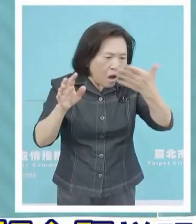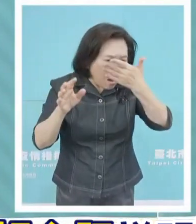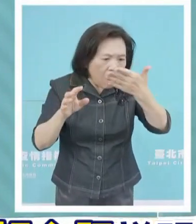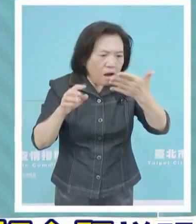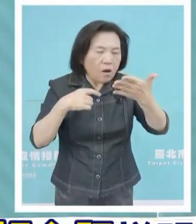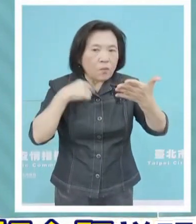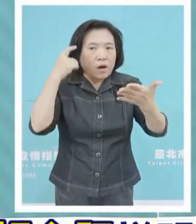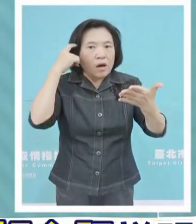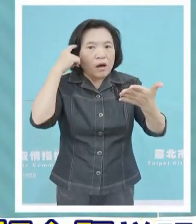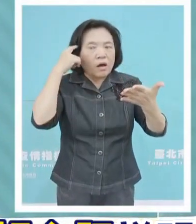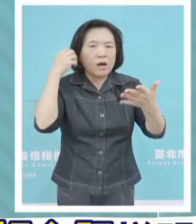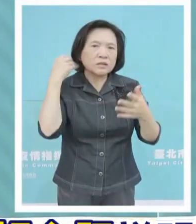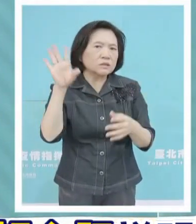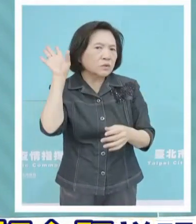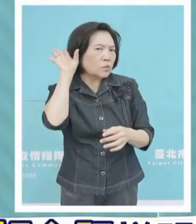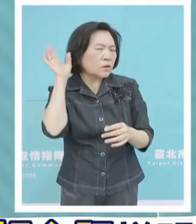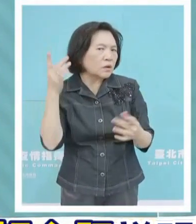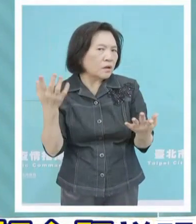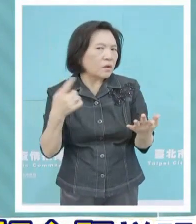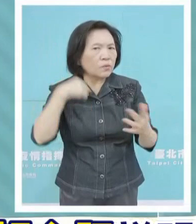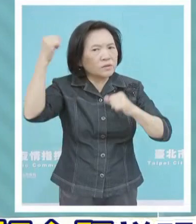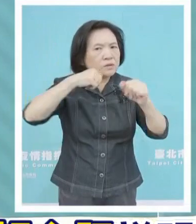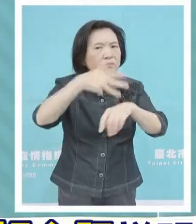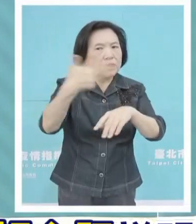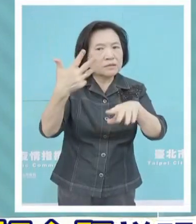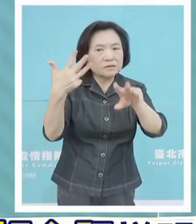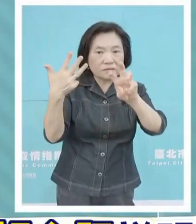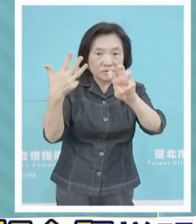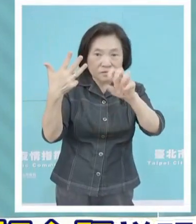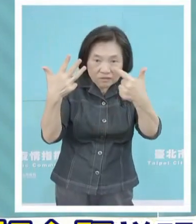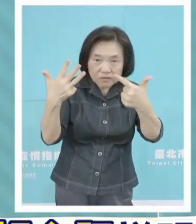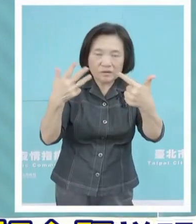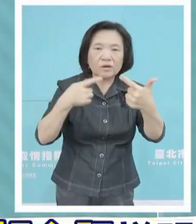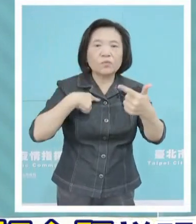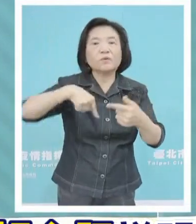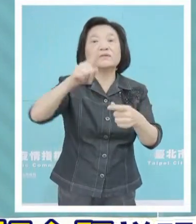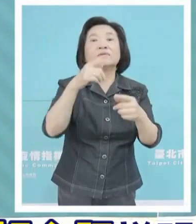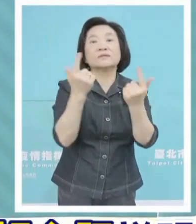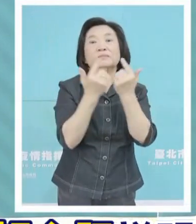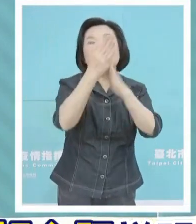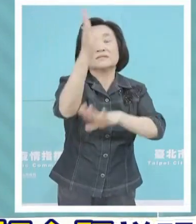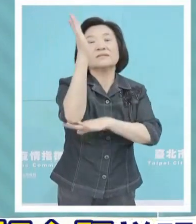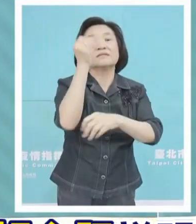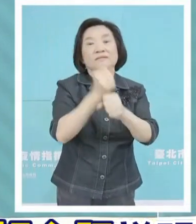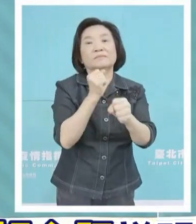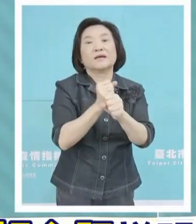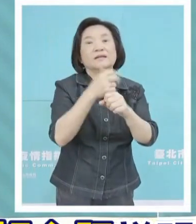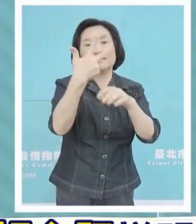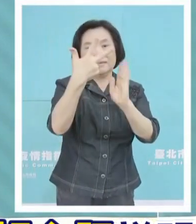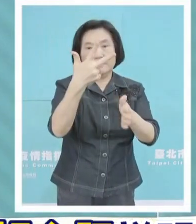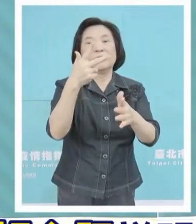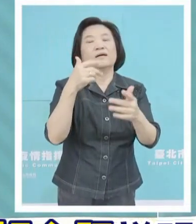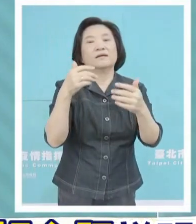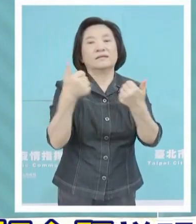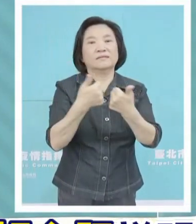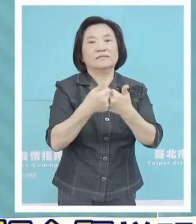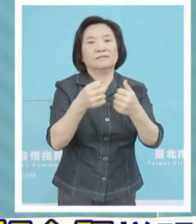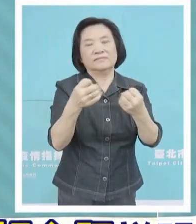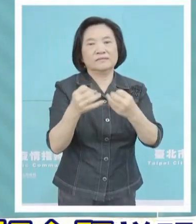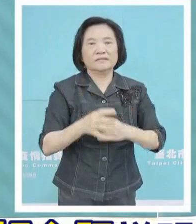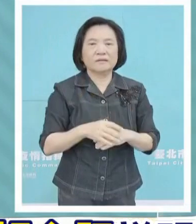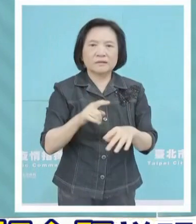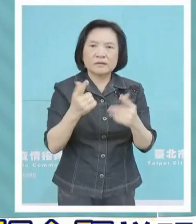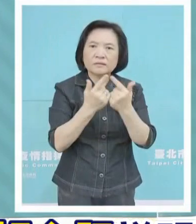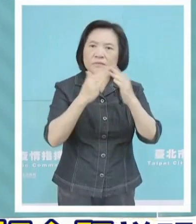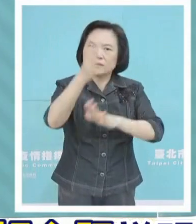上8点36分，因为我到市政府，我们是7点半开晨会，当时在市府我们就开始讨论晨会，就讨论这个